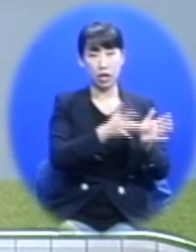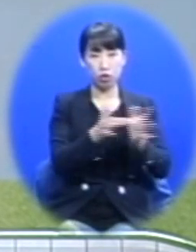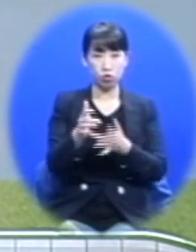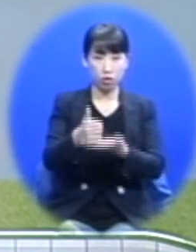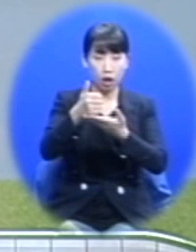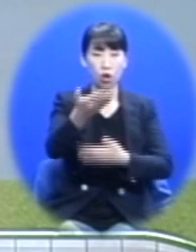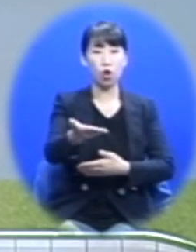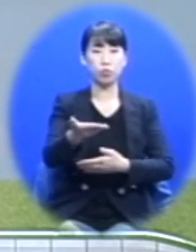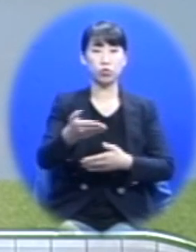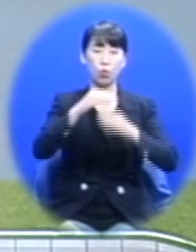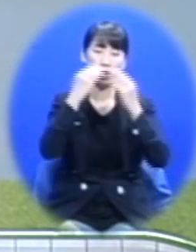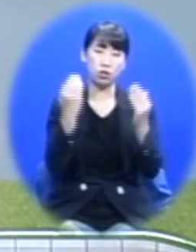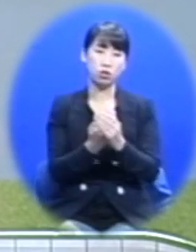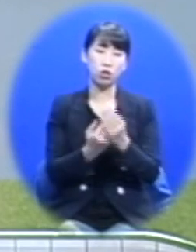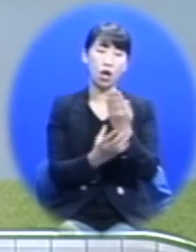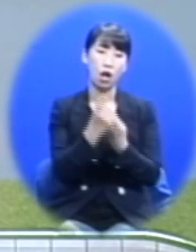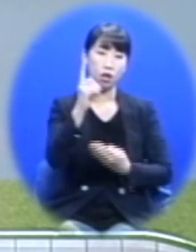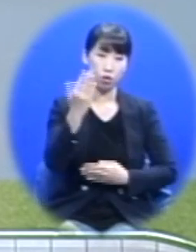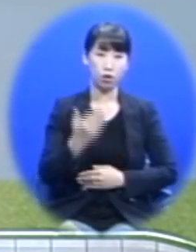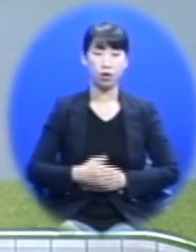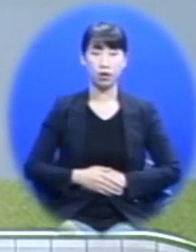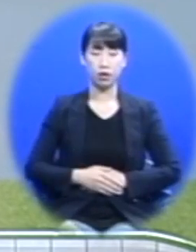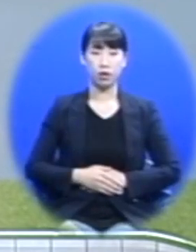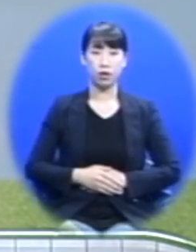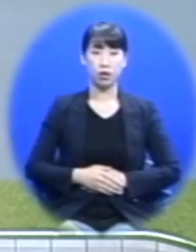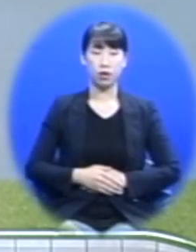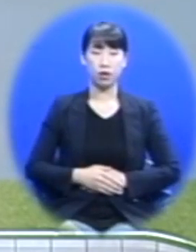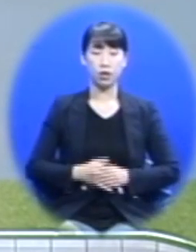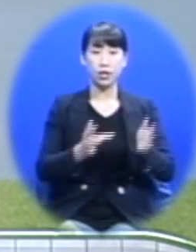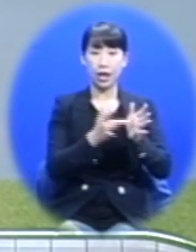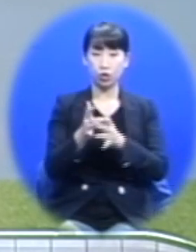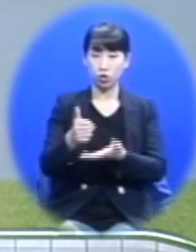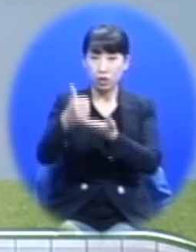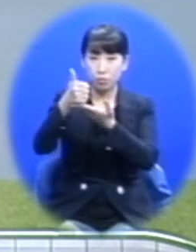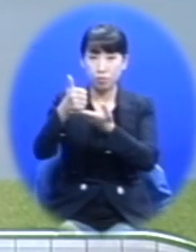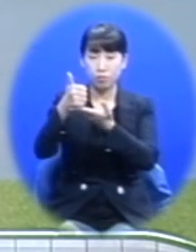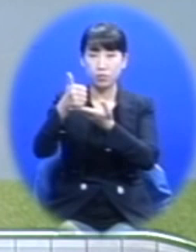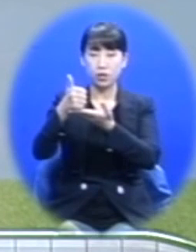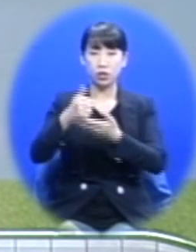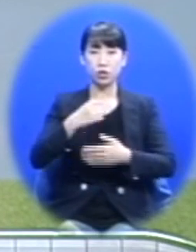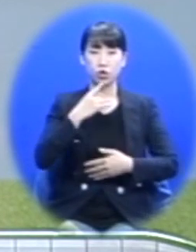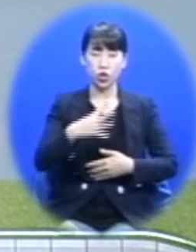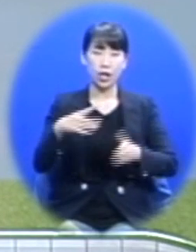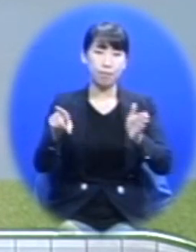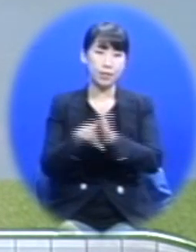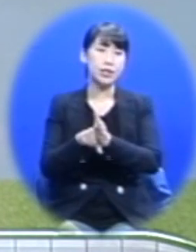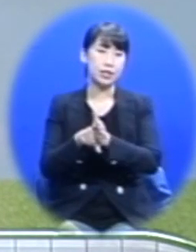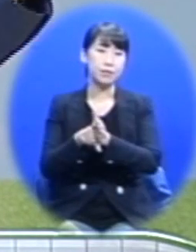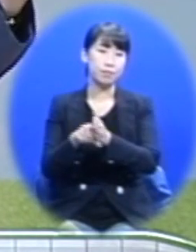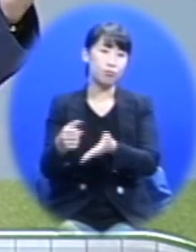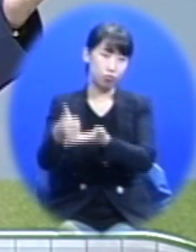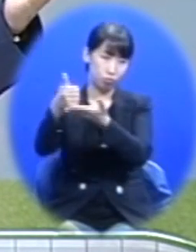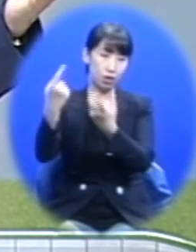하나가 된 존재입니다. 이제 예수님이 여러분의 유일한 믿음과 의지할 대상이십니다. 그런데